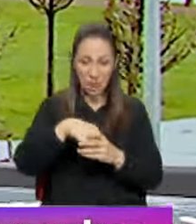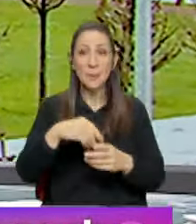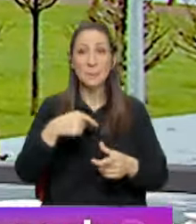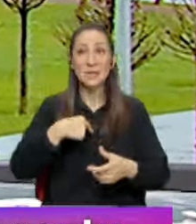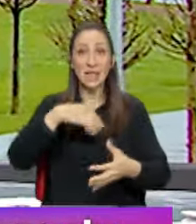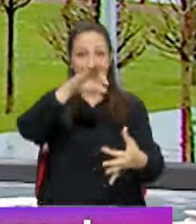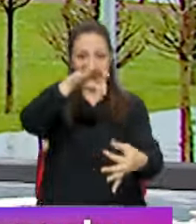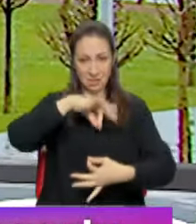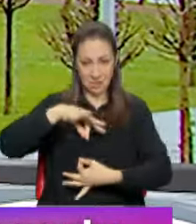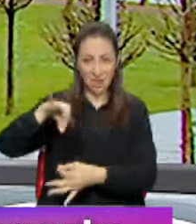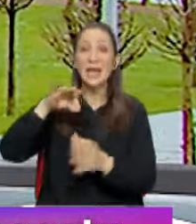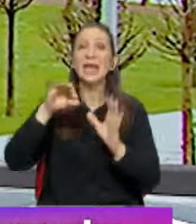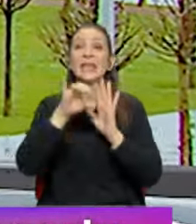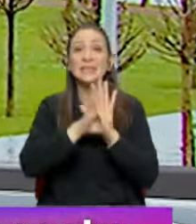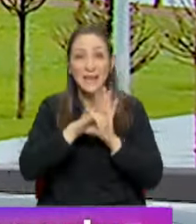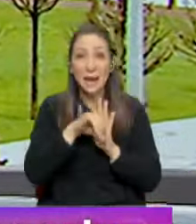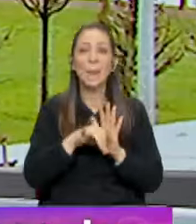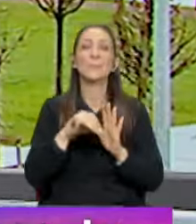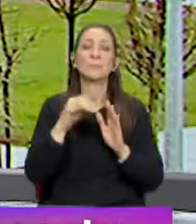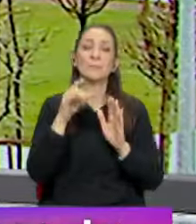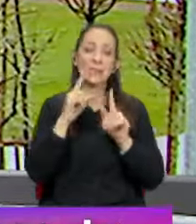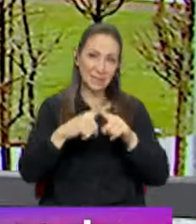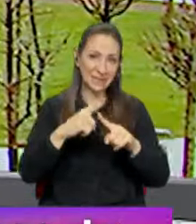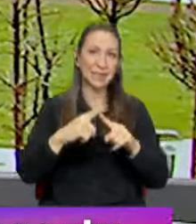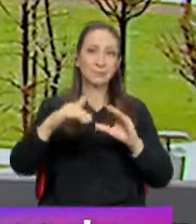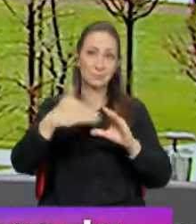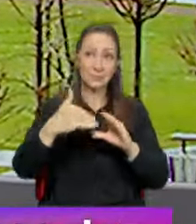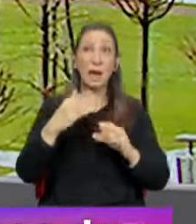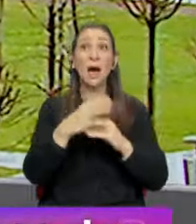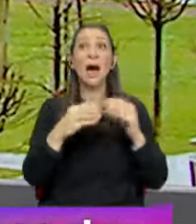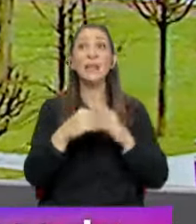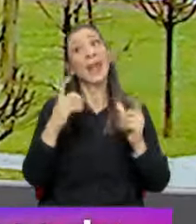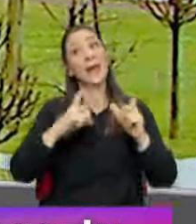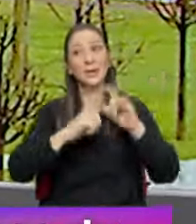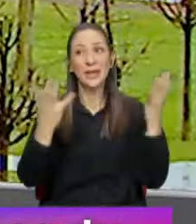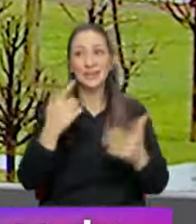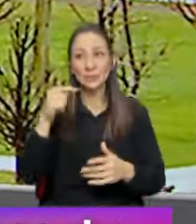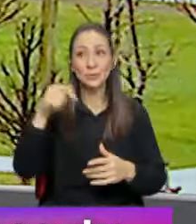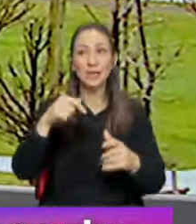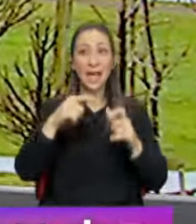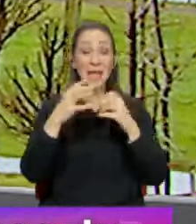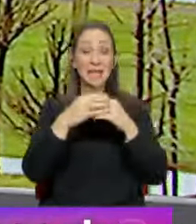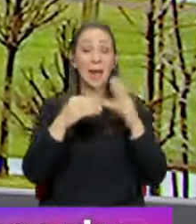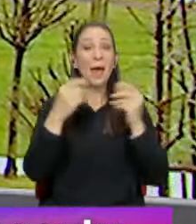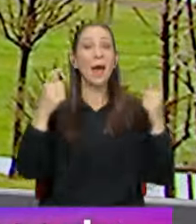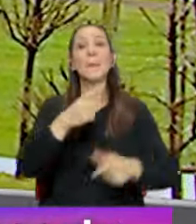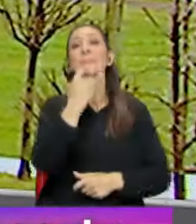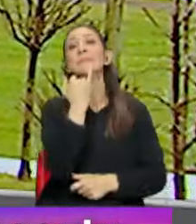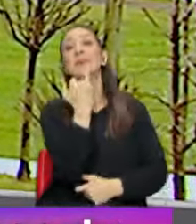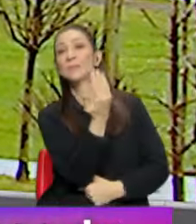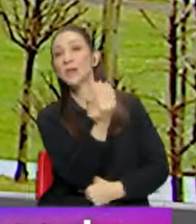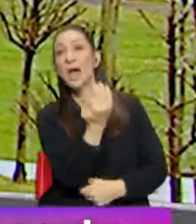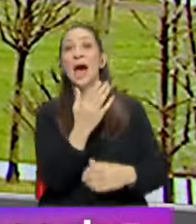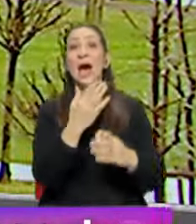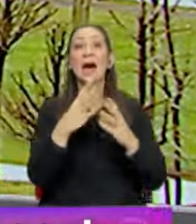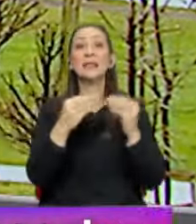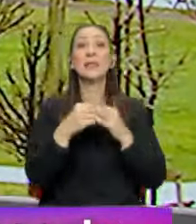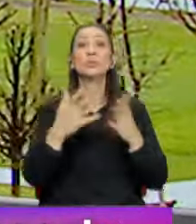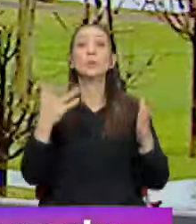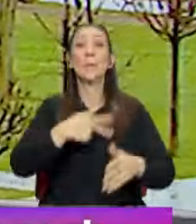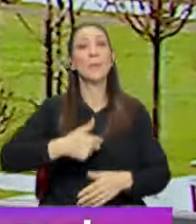bizlere Instagram'dan ve X'ten ulaşsınlar. Bakalım Adana, Adana'ya günaydın diyelim. Bugün Adana'dan misafirimiz var. Adana Büyükşehir